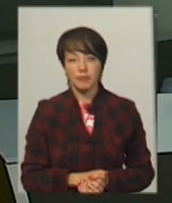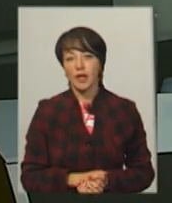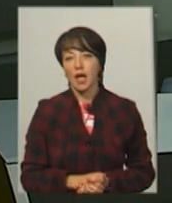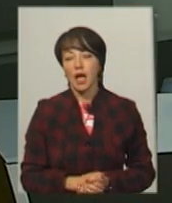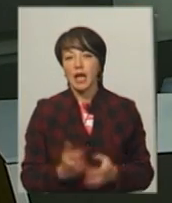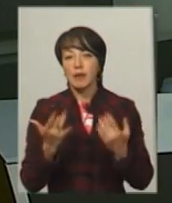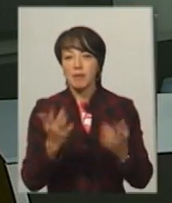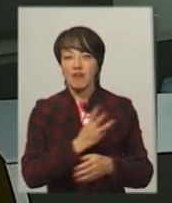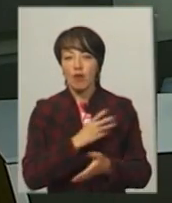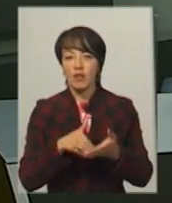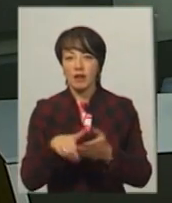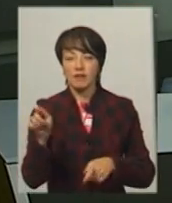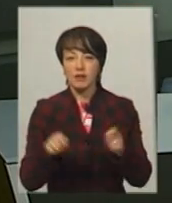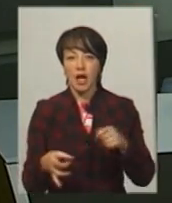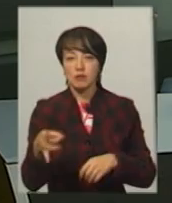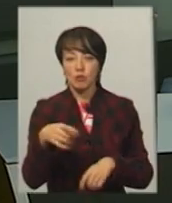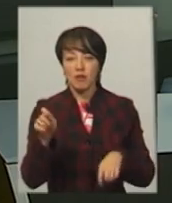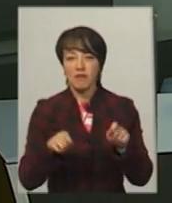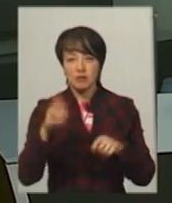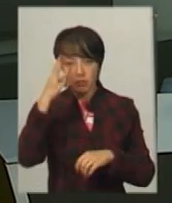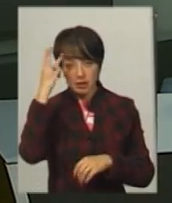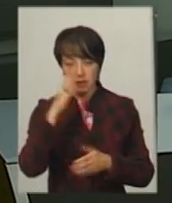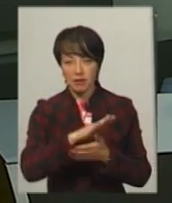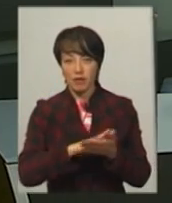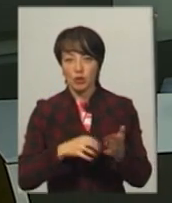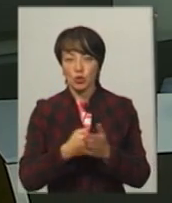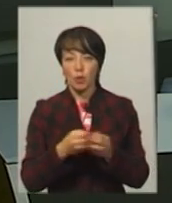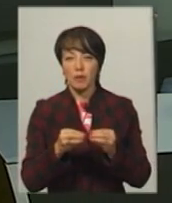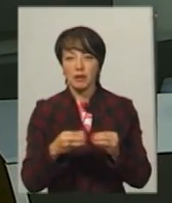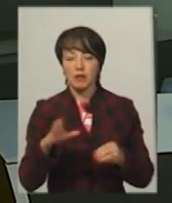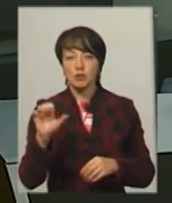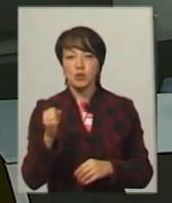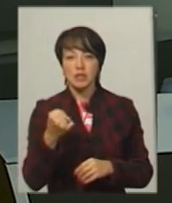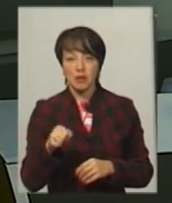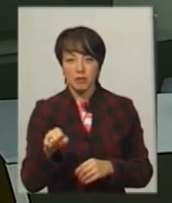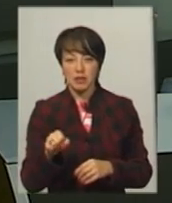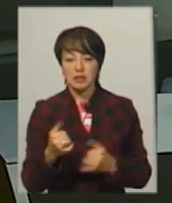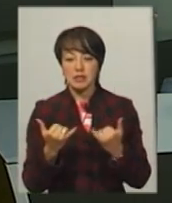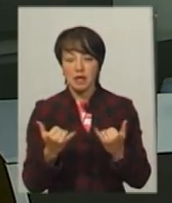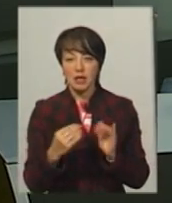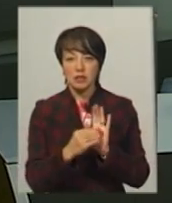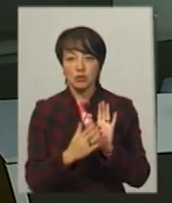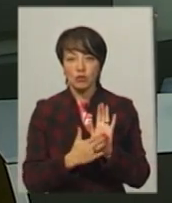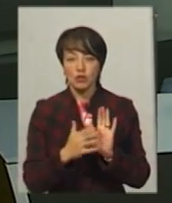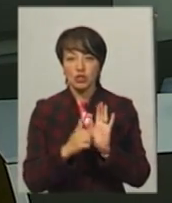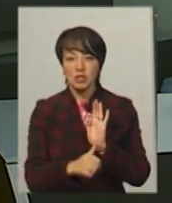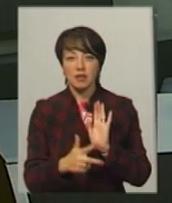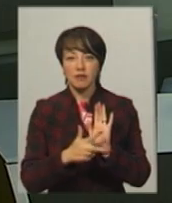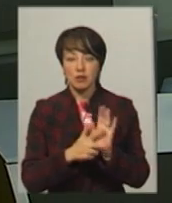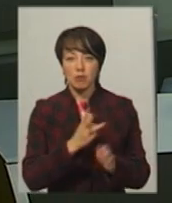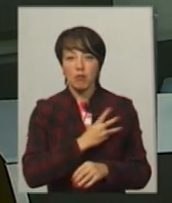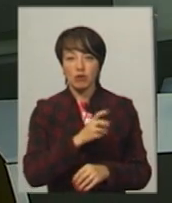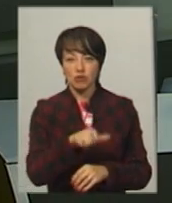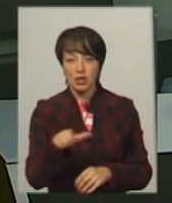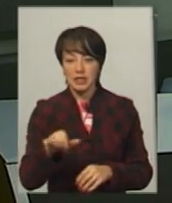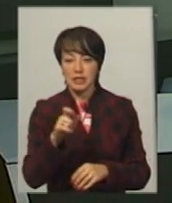Набір волонтерів на фестиваль «Республіка Фест» у Хмельницькому триватиме до 15 серпня. Зараз зареєстровано 68 бажаючих